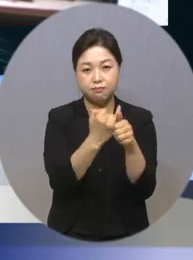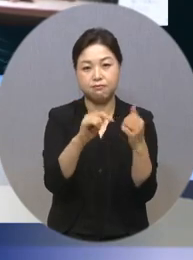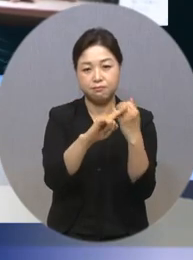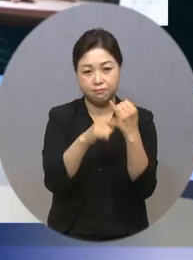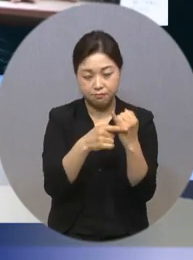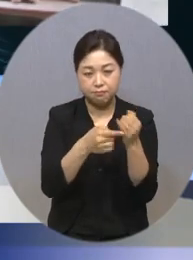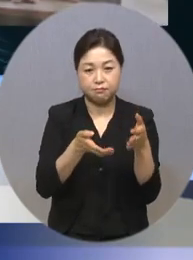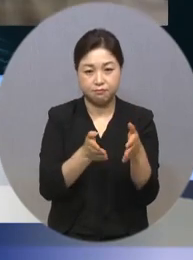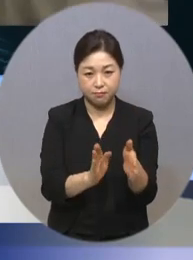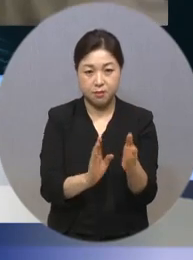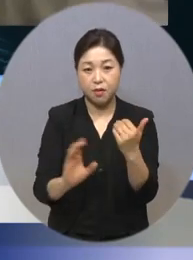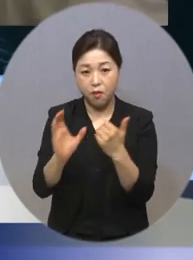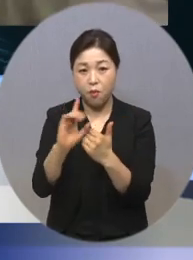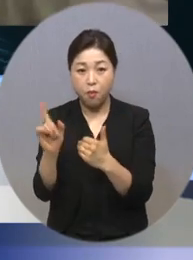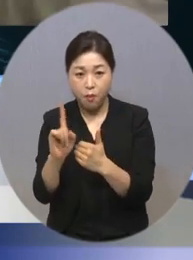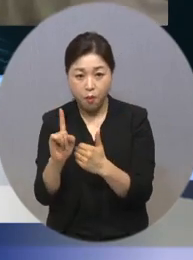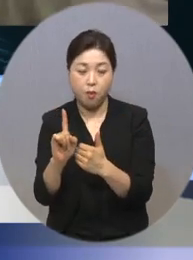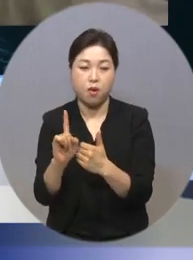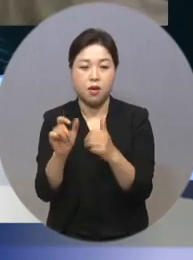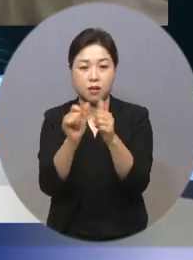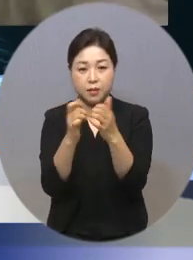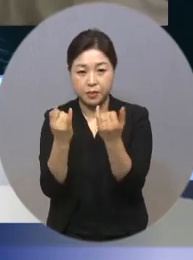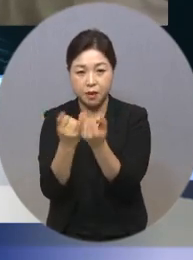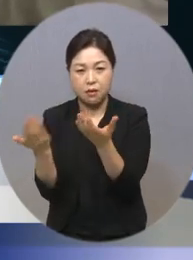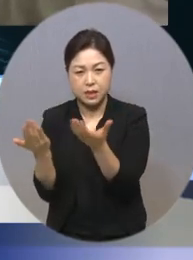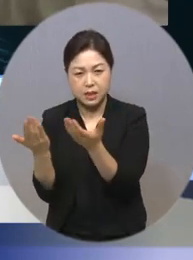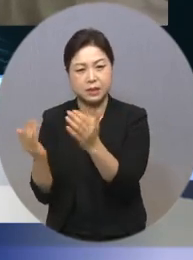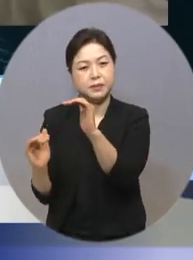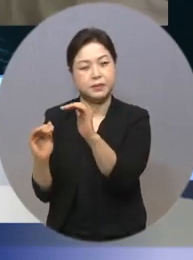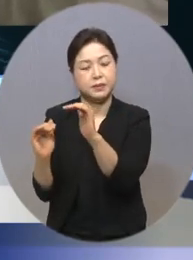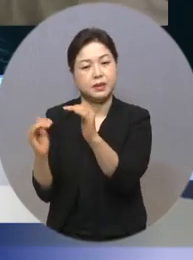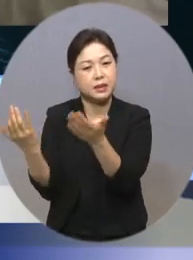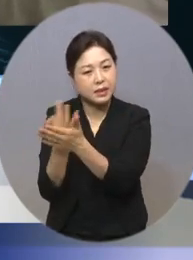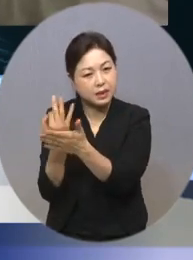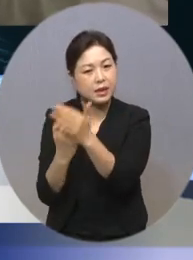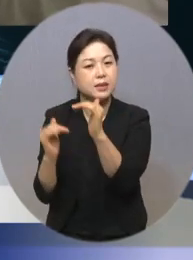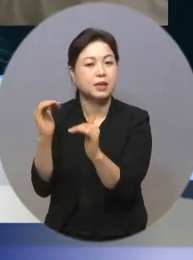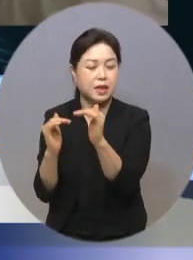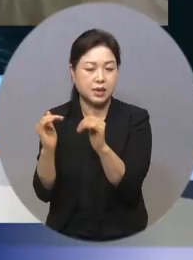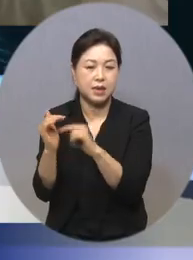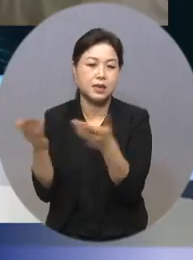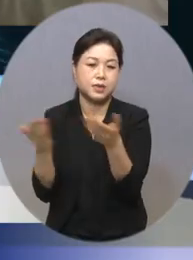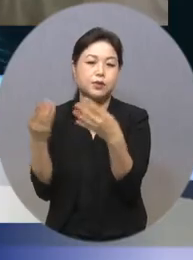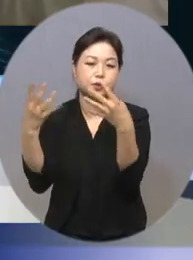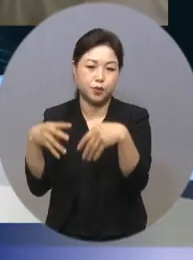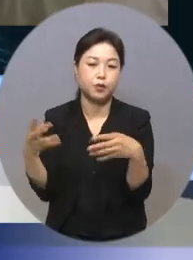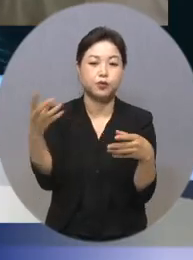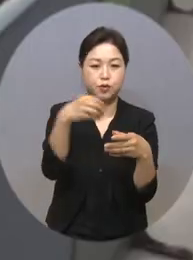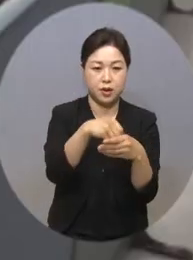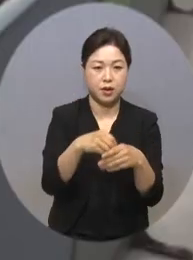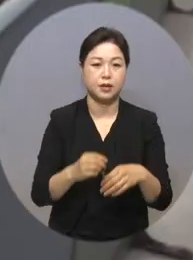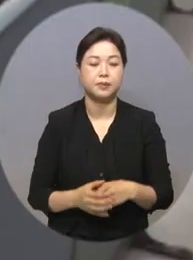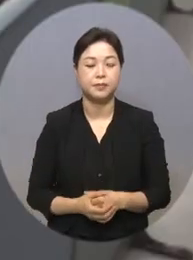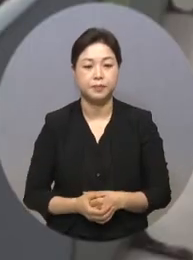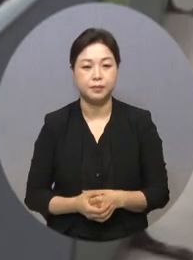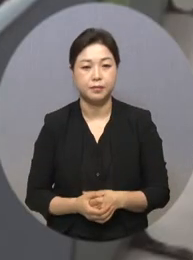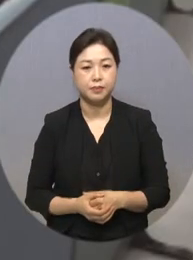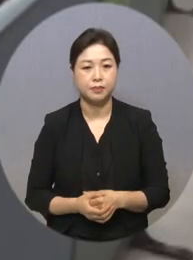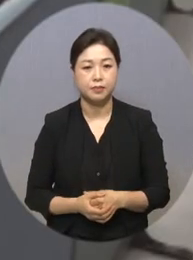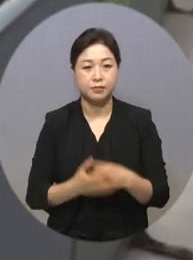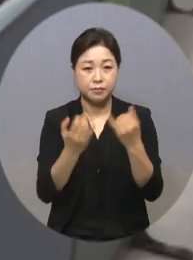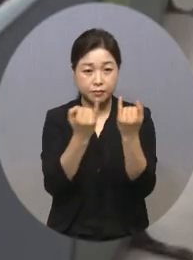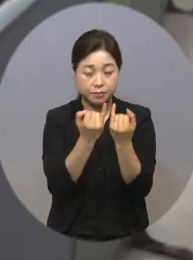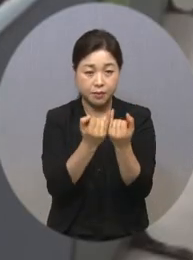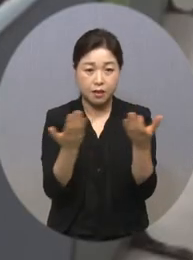임신, 출산뿐만 아니라 성별과 임금 격차 등의 근로조건도 추가됩니다. 앞으로